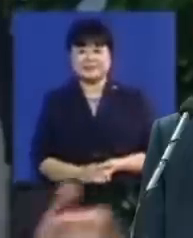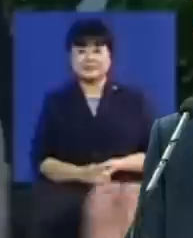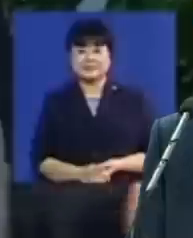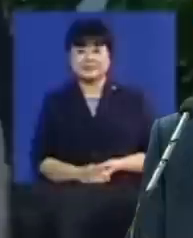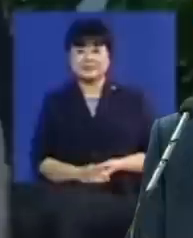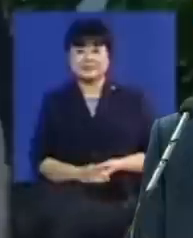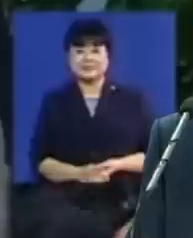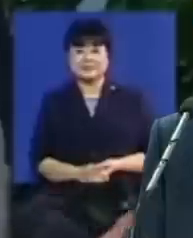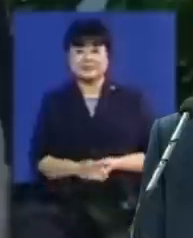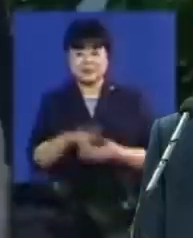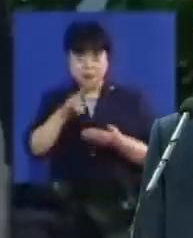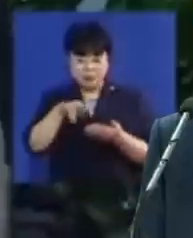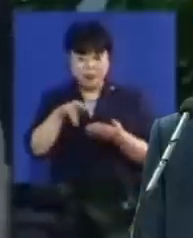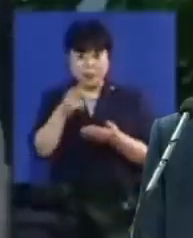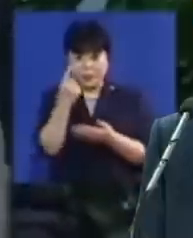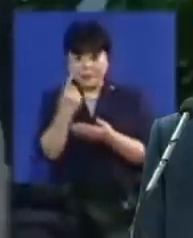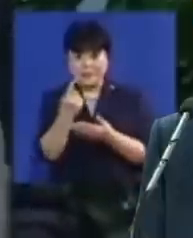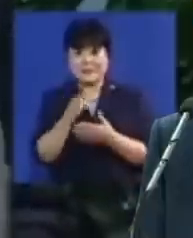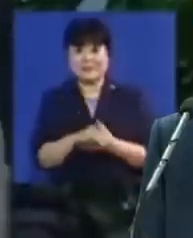오늘도 제가 몇 페이지 읽고 나왔습니다.